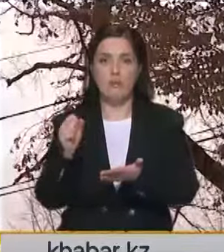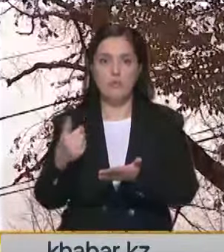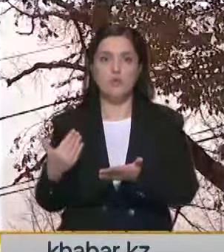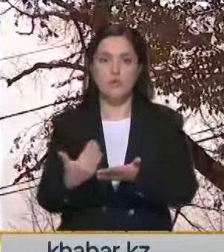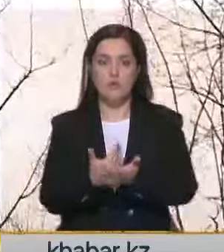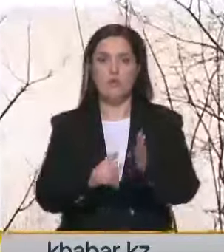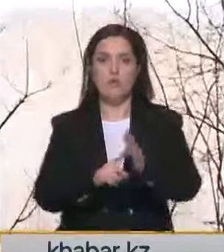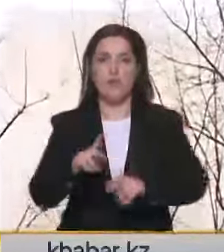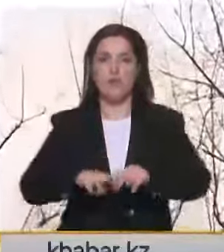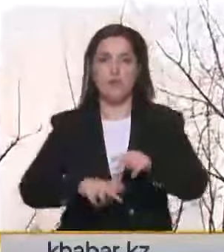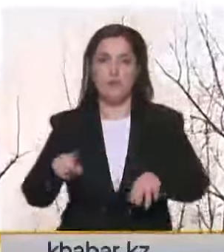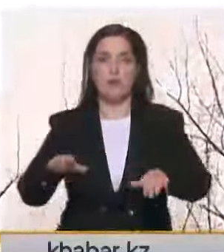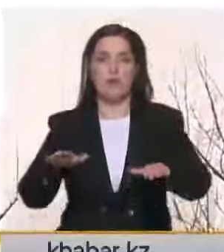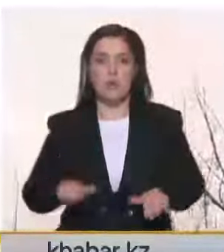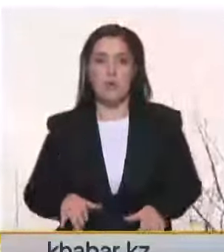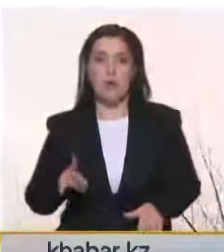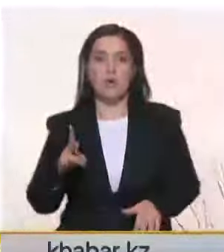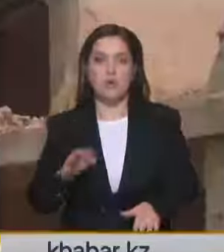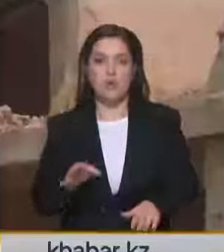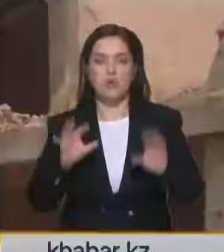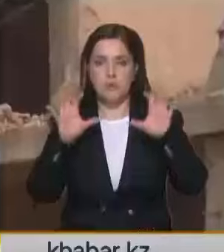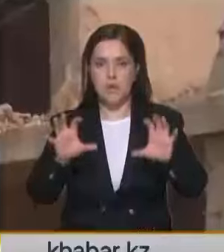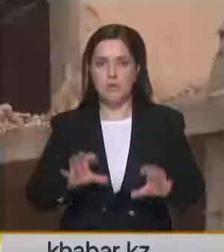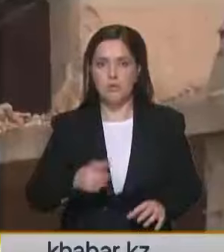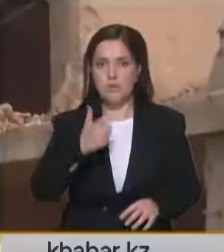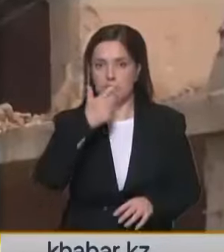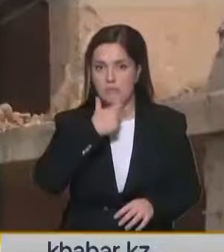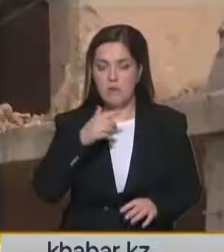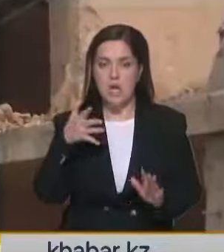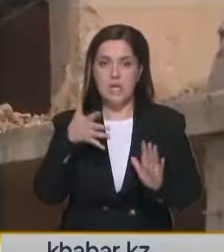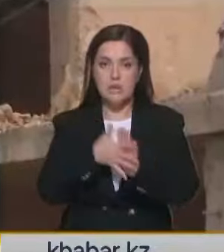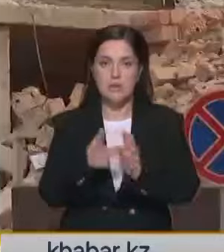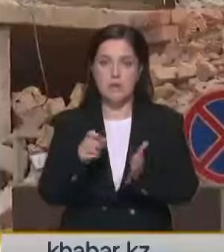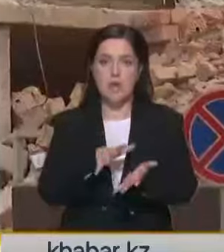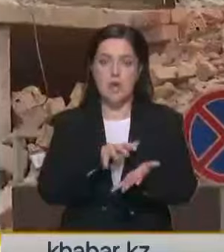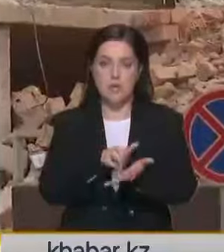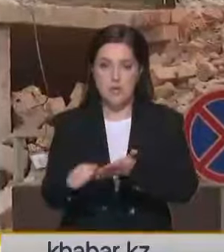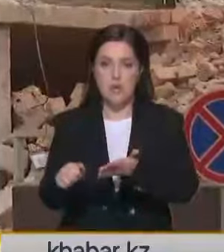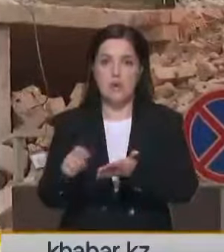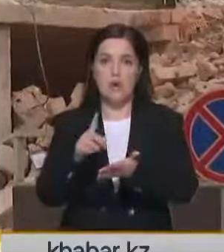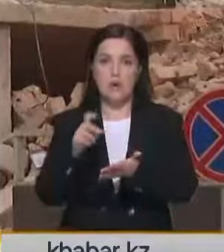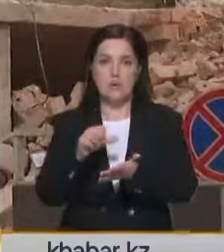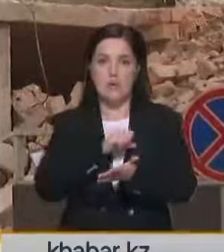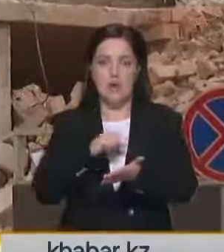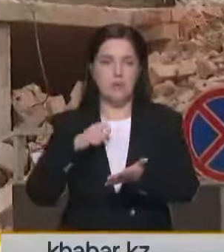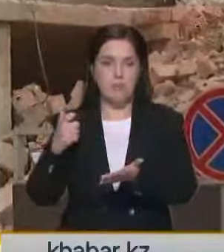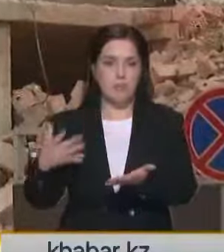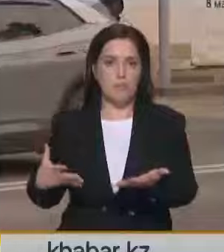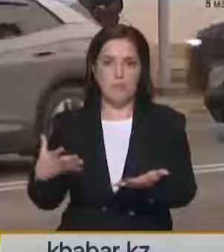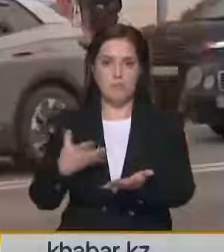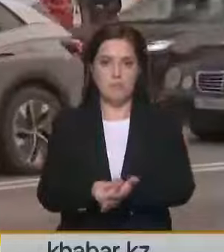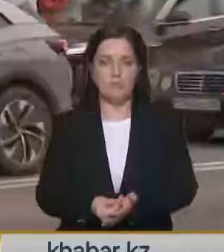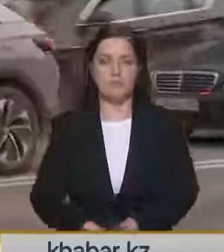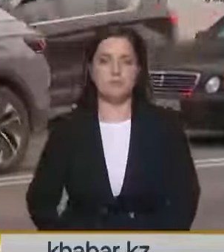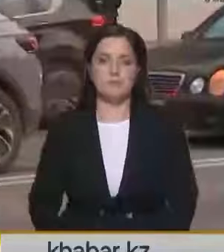начать строительство на этом участке, но уже в рамках закона. Отметим, что все расходы за снос полностью покрываются за счет собственника. Гафуали, Сержан